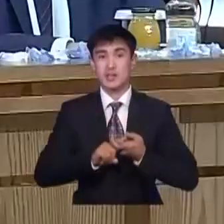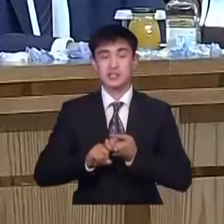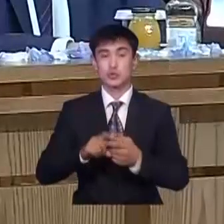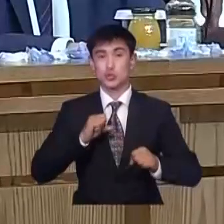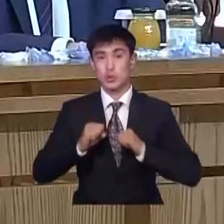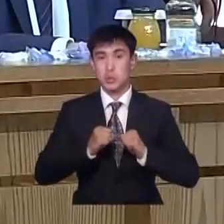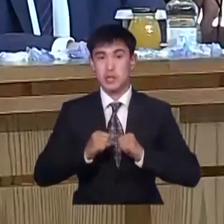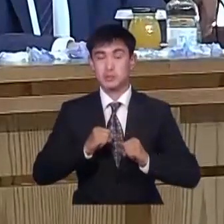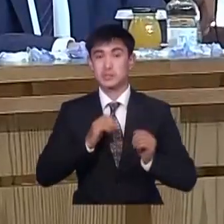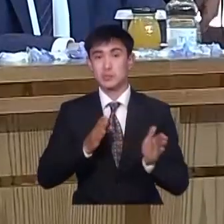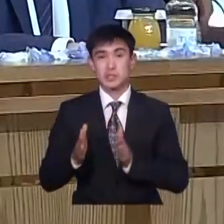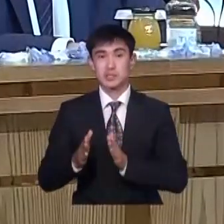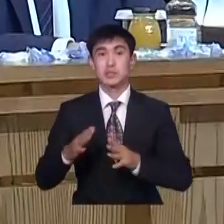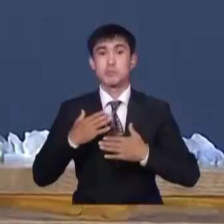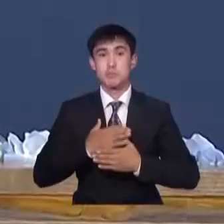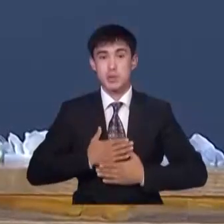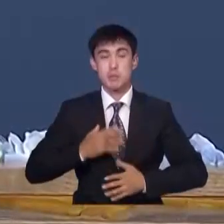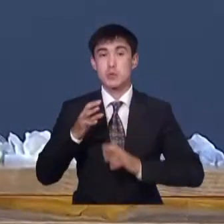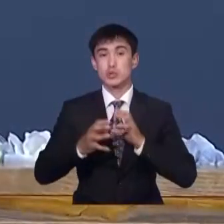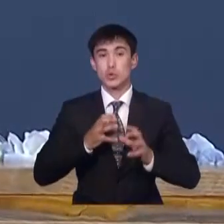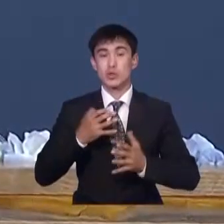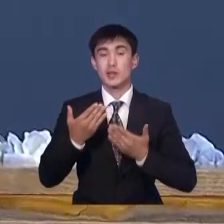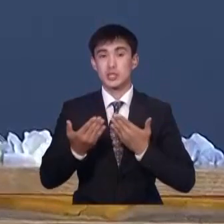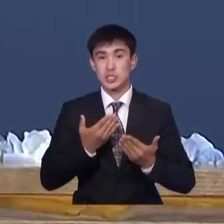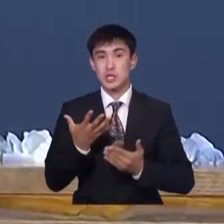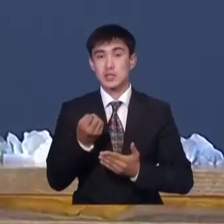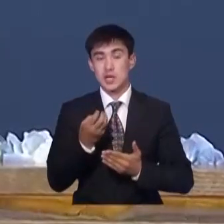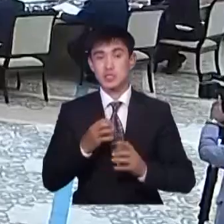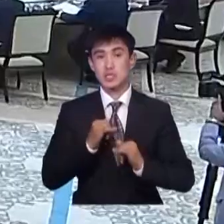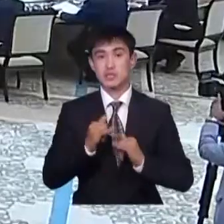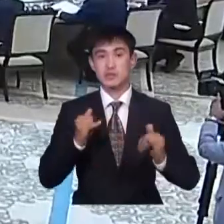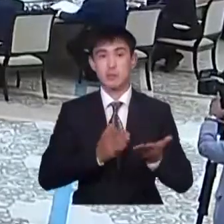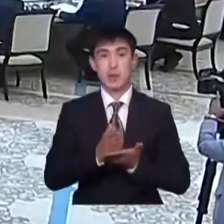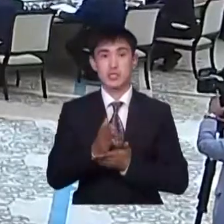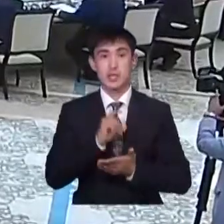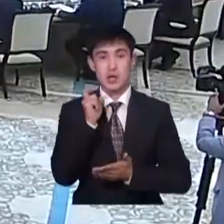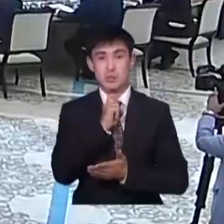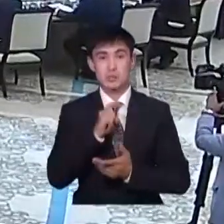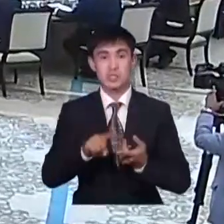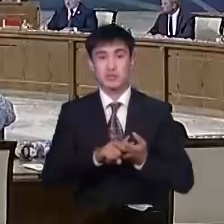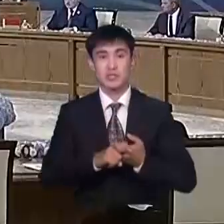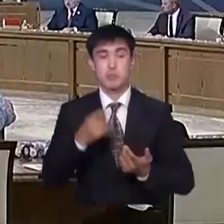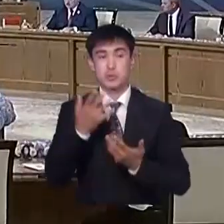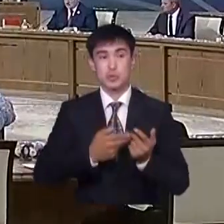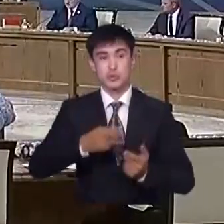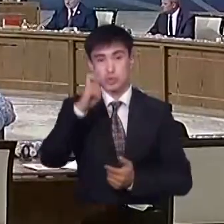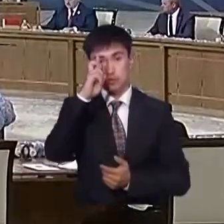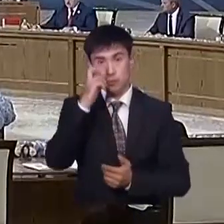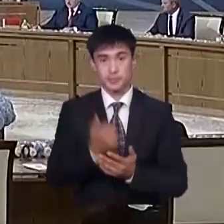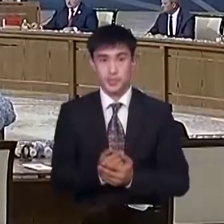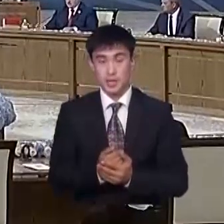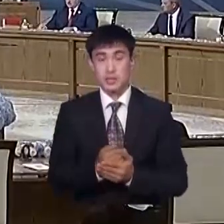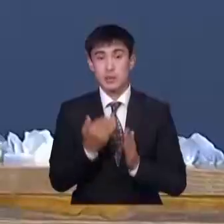с укреплением стабильности и мира в международных отношениях, а также развитие политических и экономических связей между